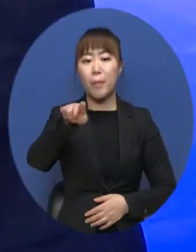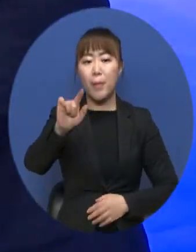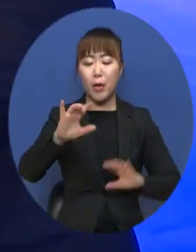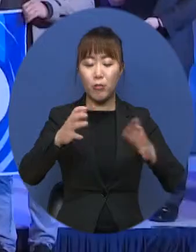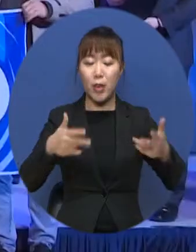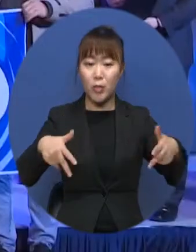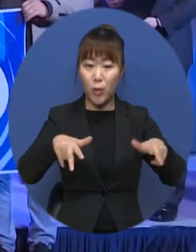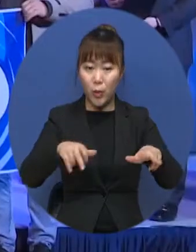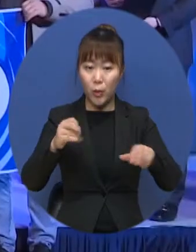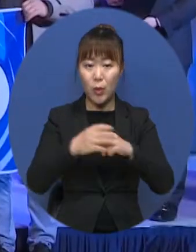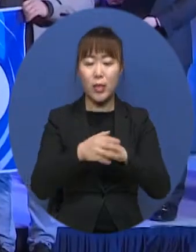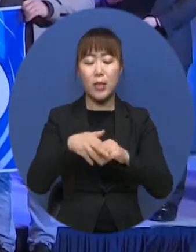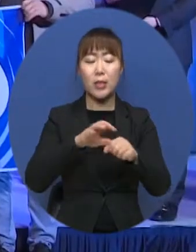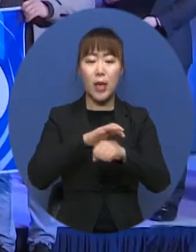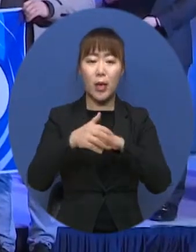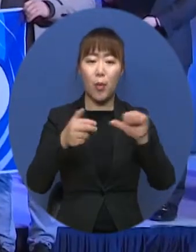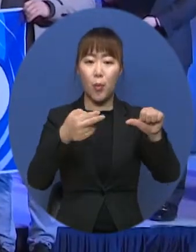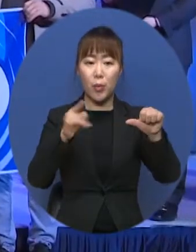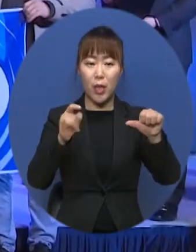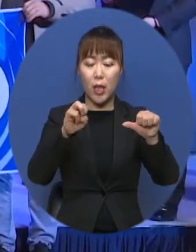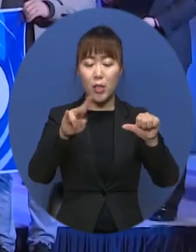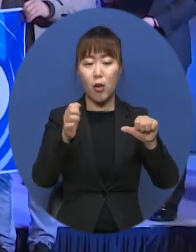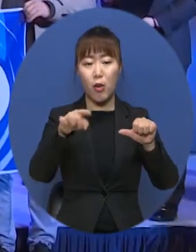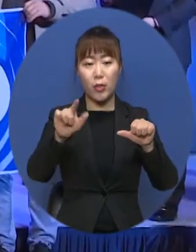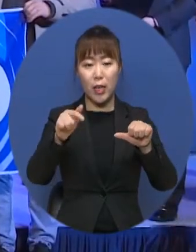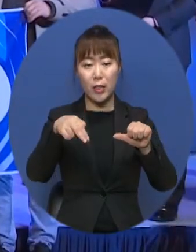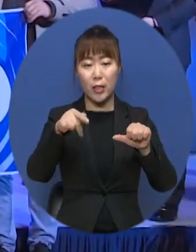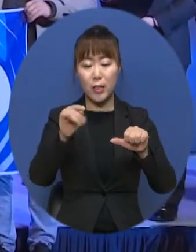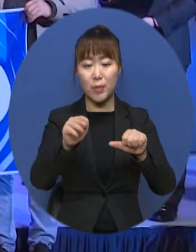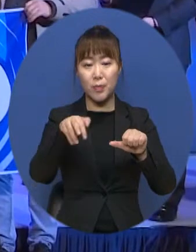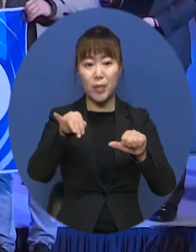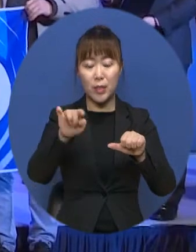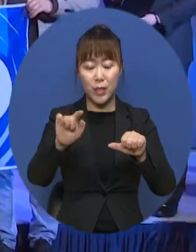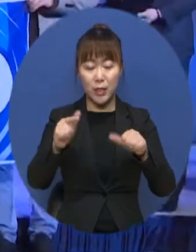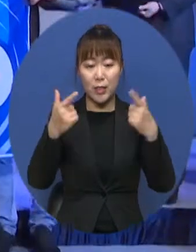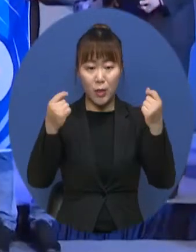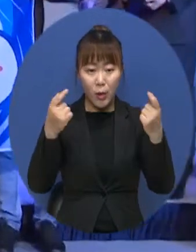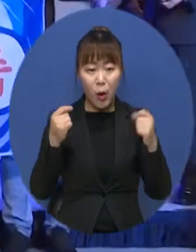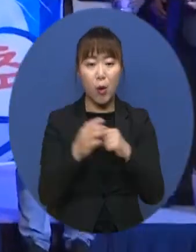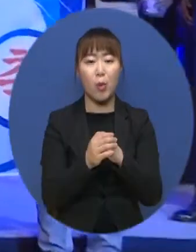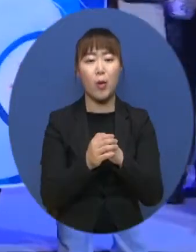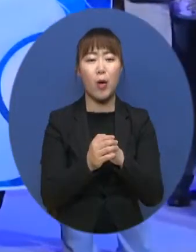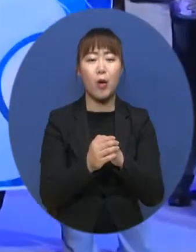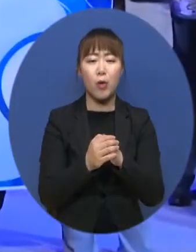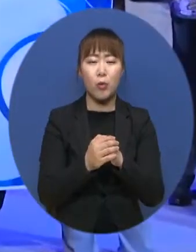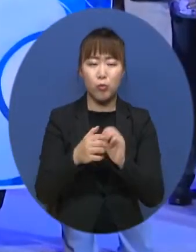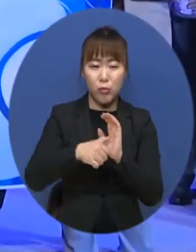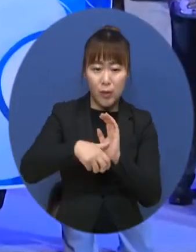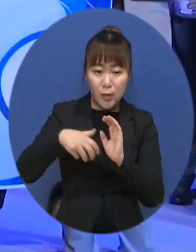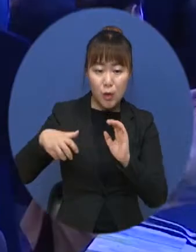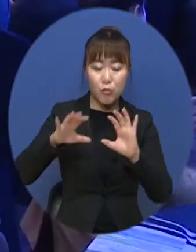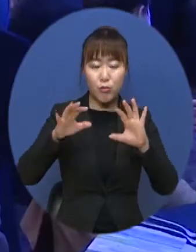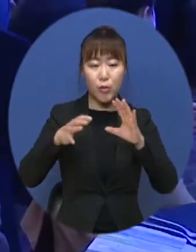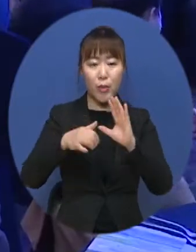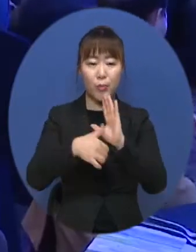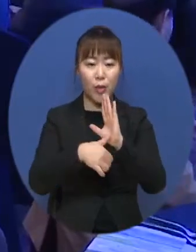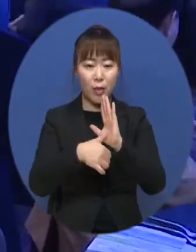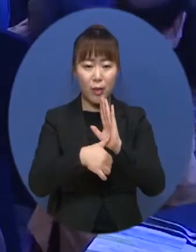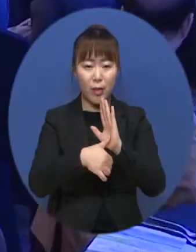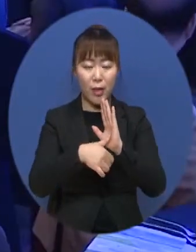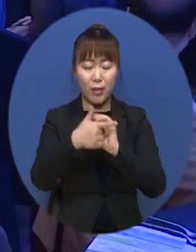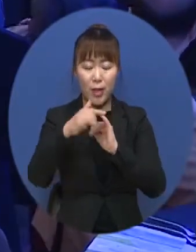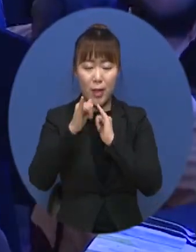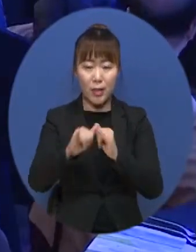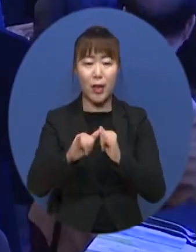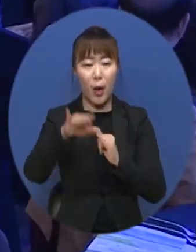국가정원, 세계 5대 연안습지 순천만 등 생태문화관광지의 명성을 통해 국가 브랜드 대상에 어울리는